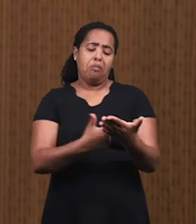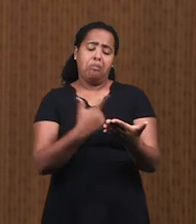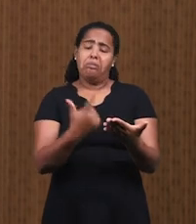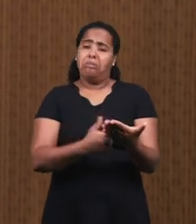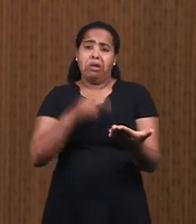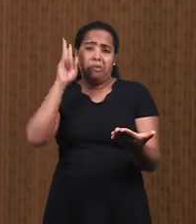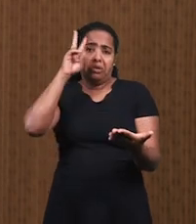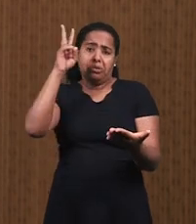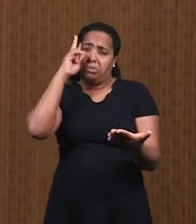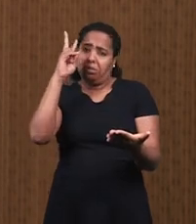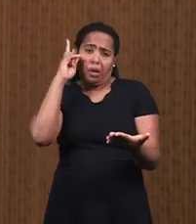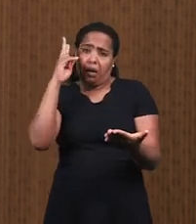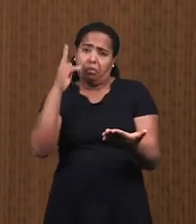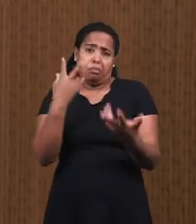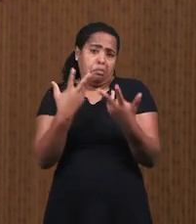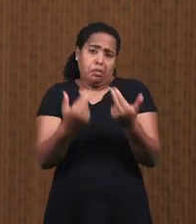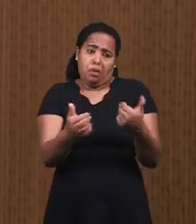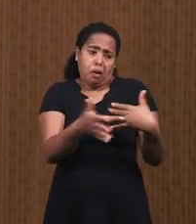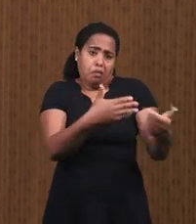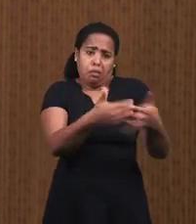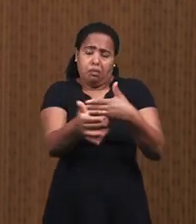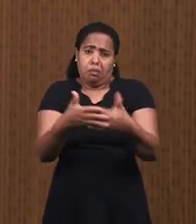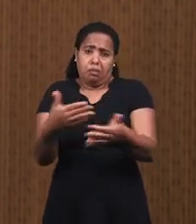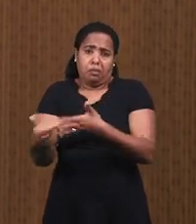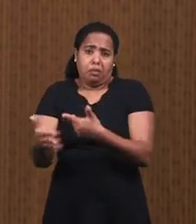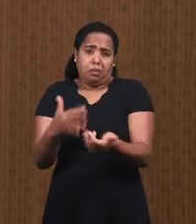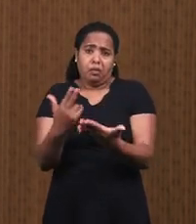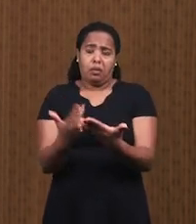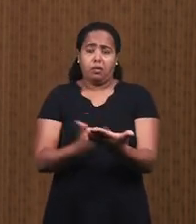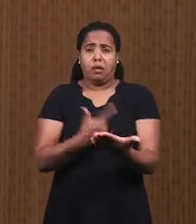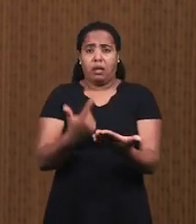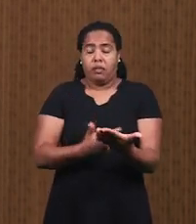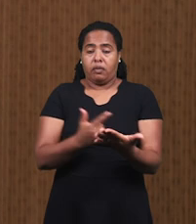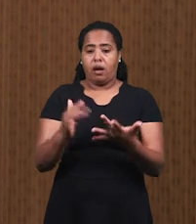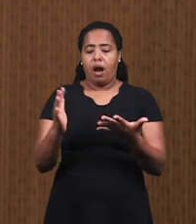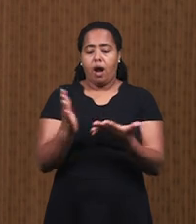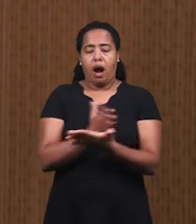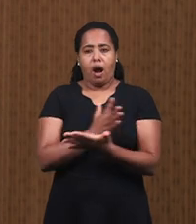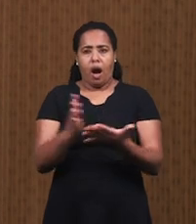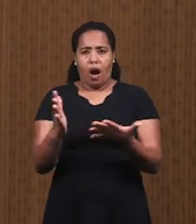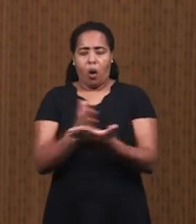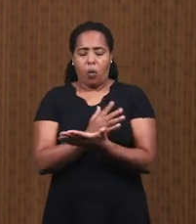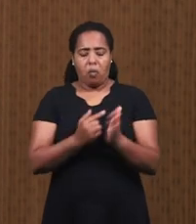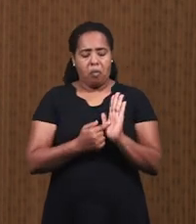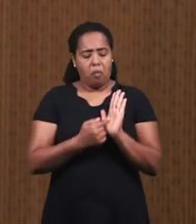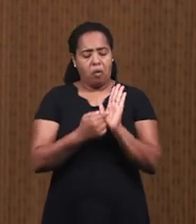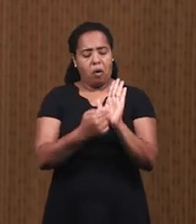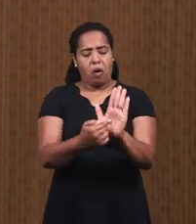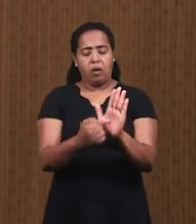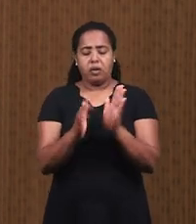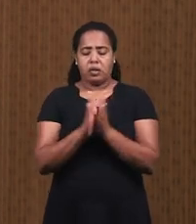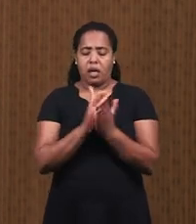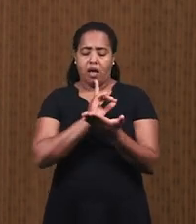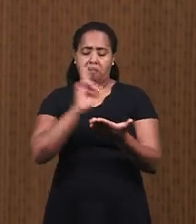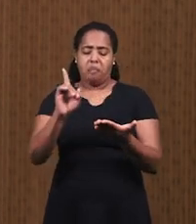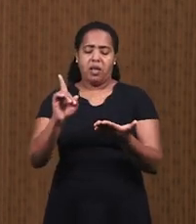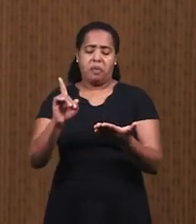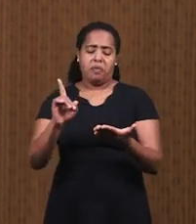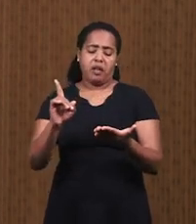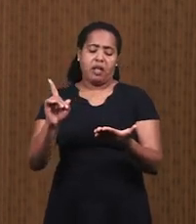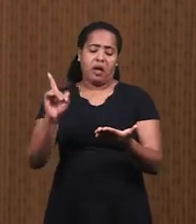становится исторической книжкой, как любой другой. Некоторые даже цитируют Библию